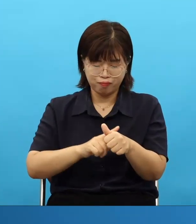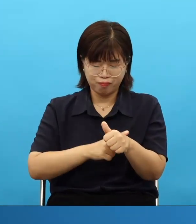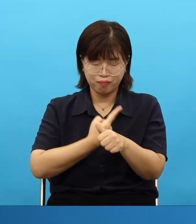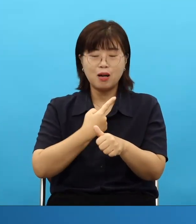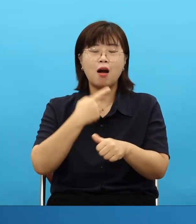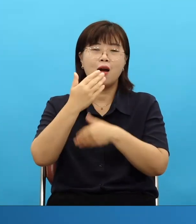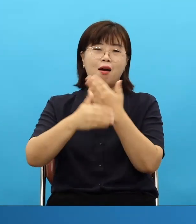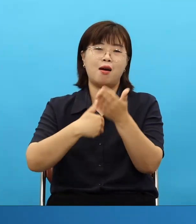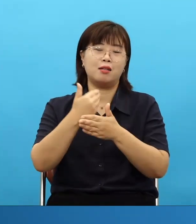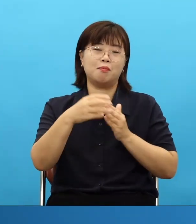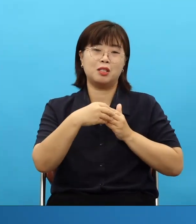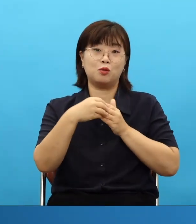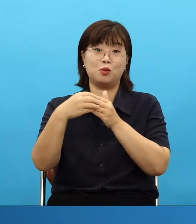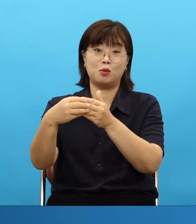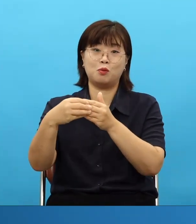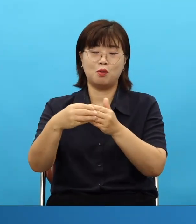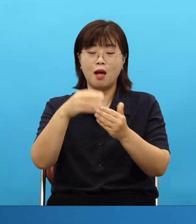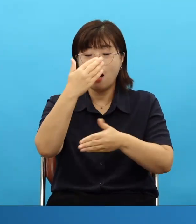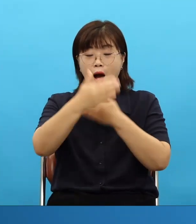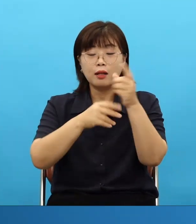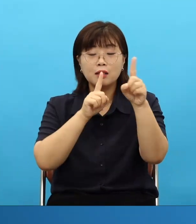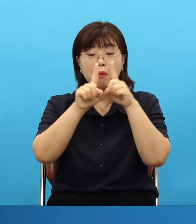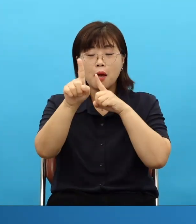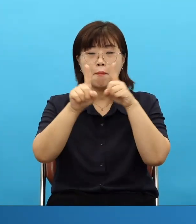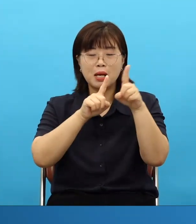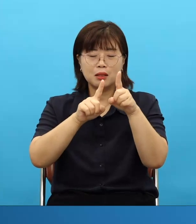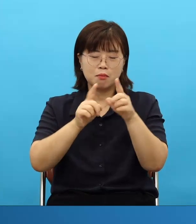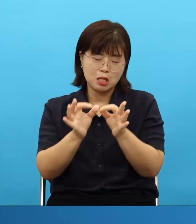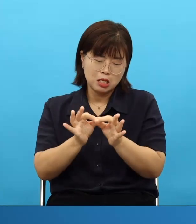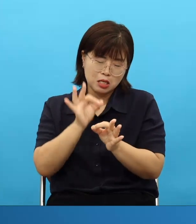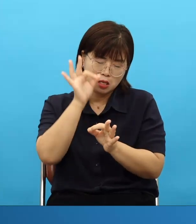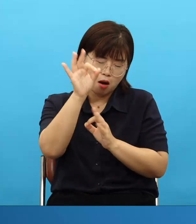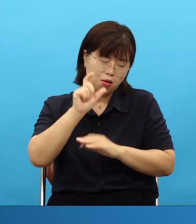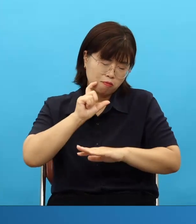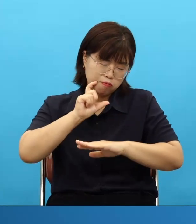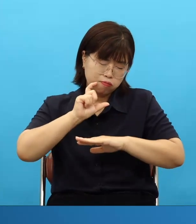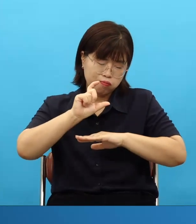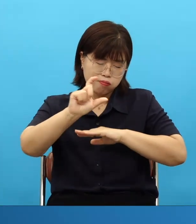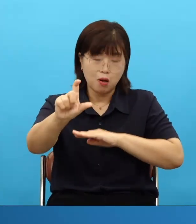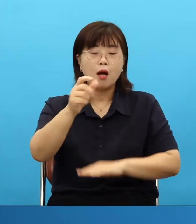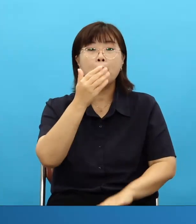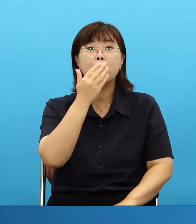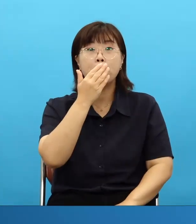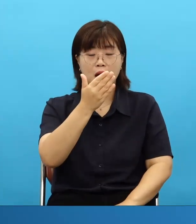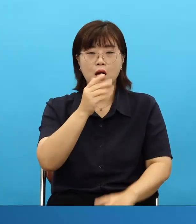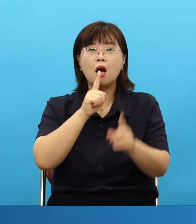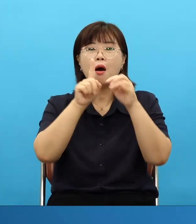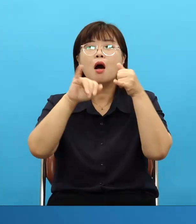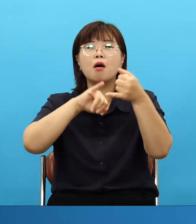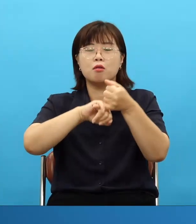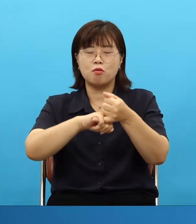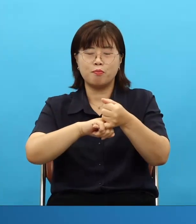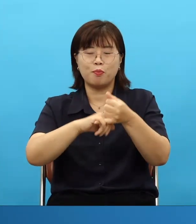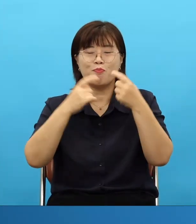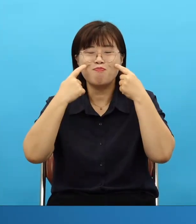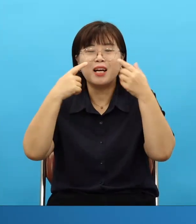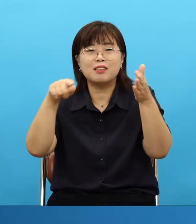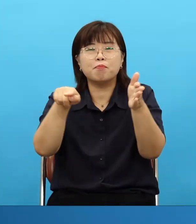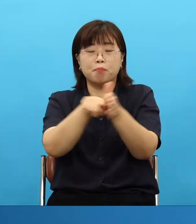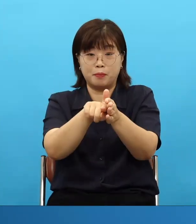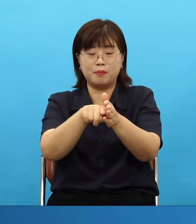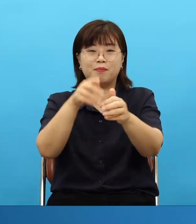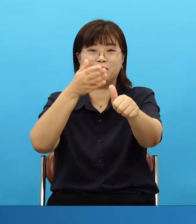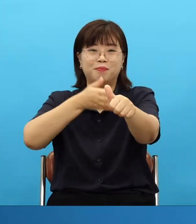말해라. The word of the Lord stands forever. 이사야 40장 6절 8절에 Isaiah 40:6-8.